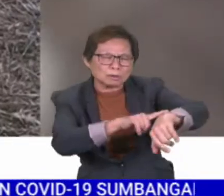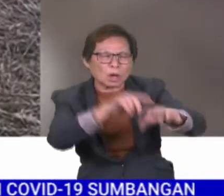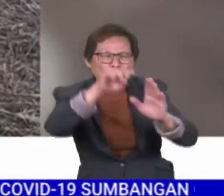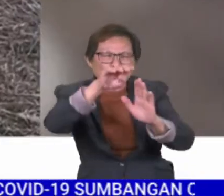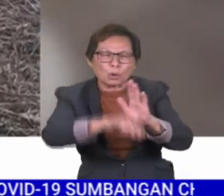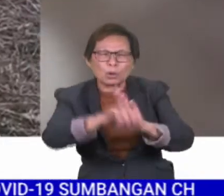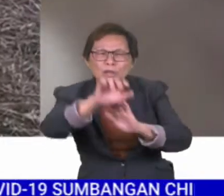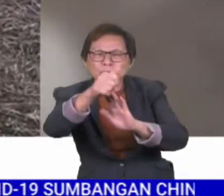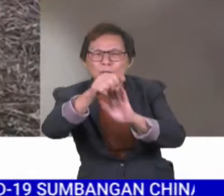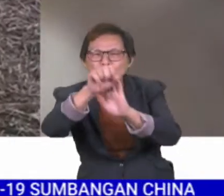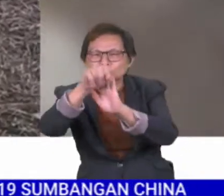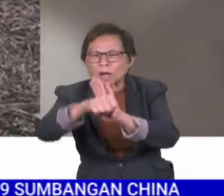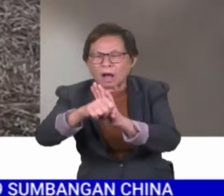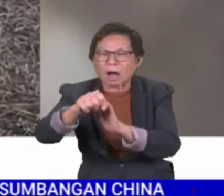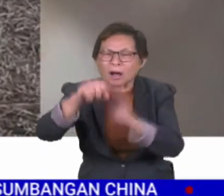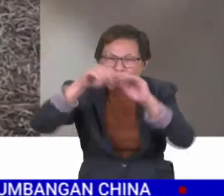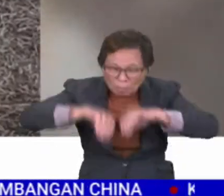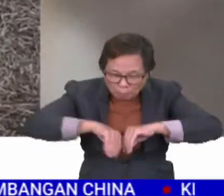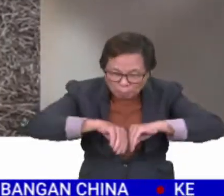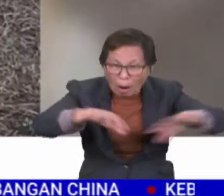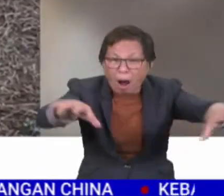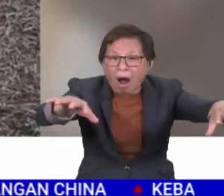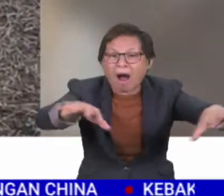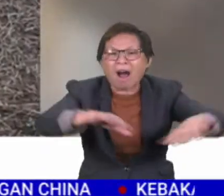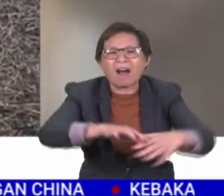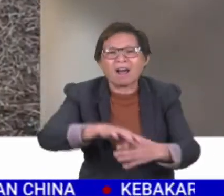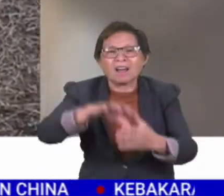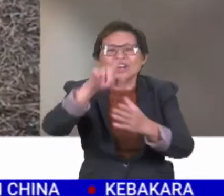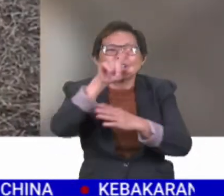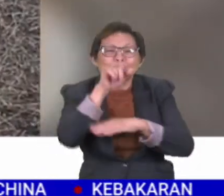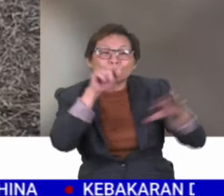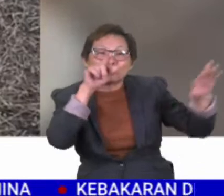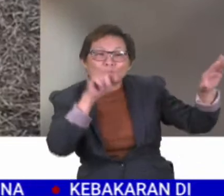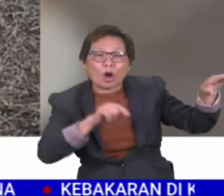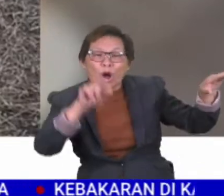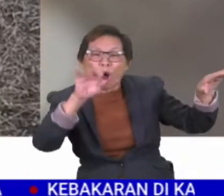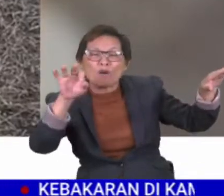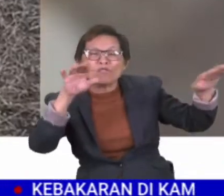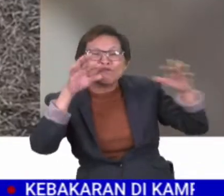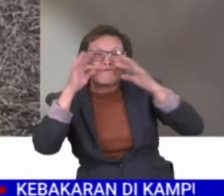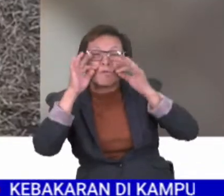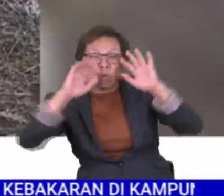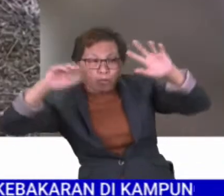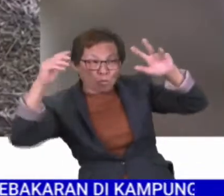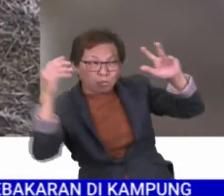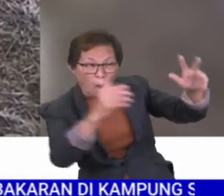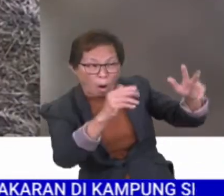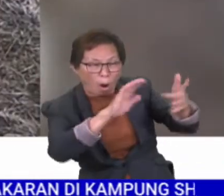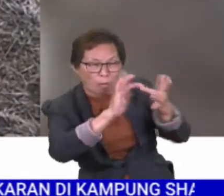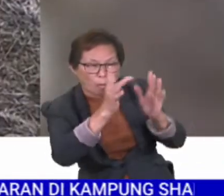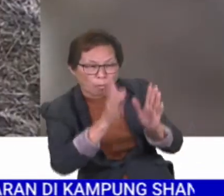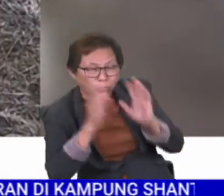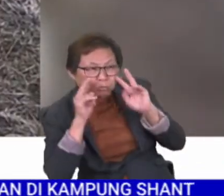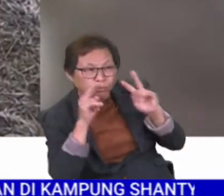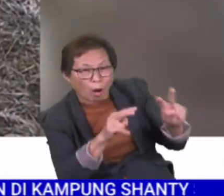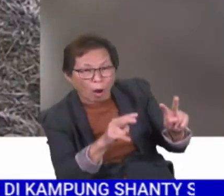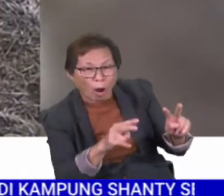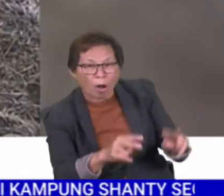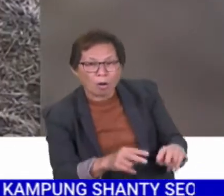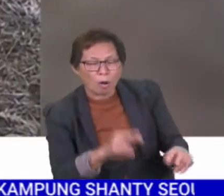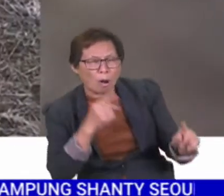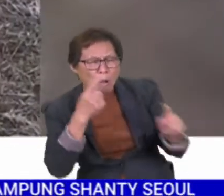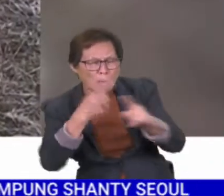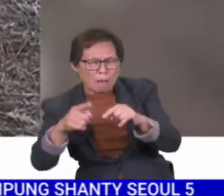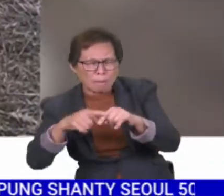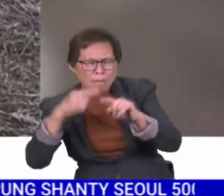10 saat itu dikongsikan akaun Twitter Tweets of Cats mendapat perhatian warganet. Ia mendapat pelbagai